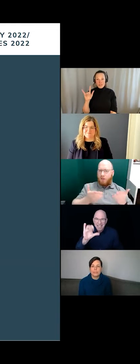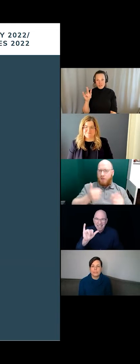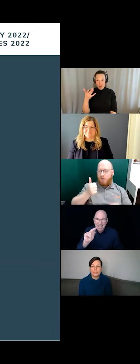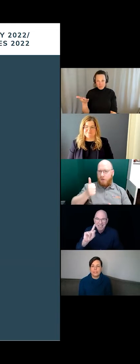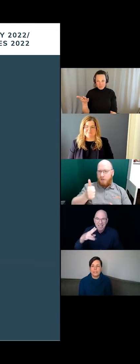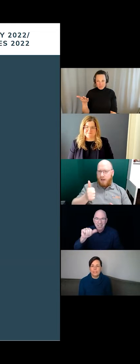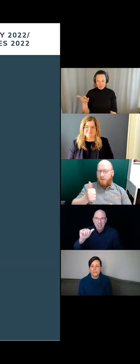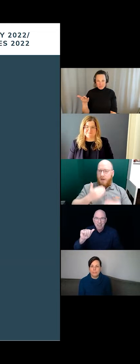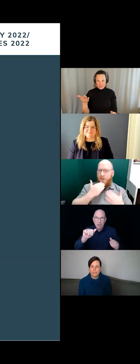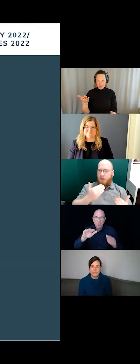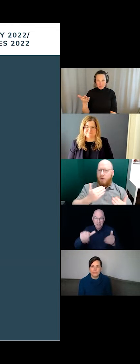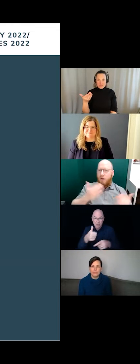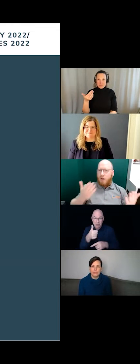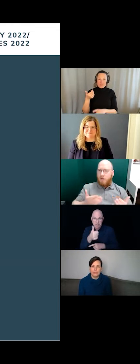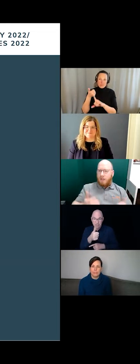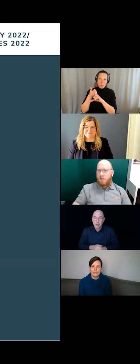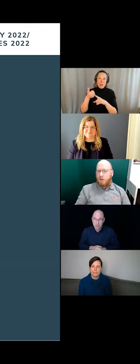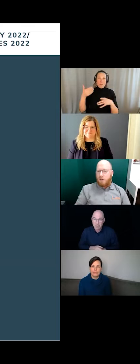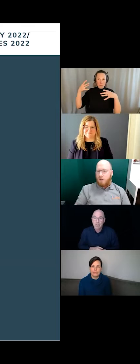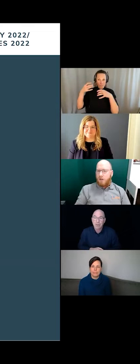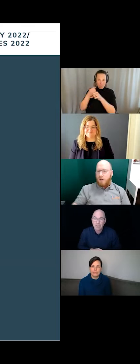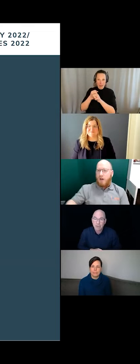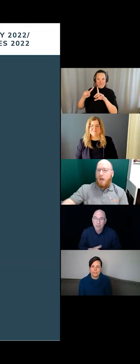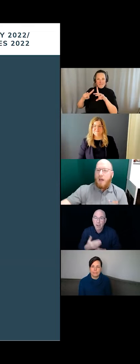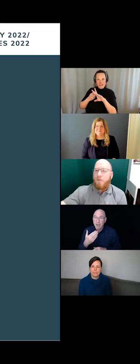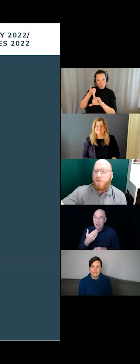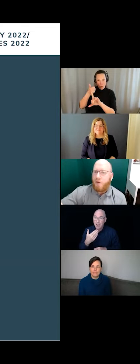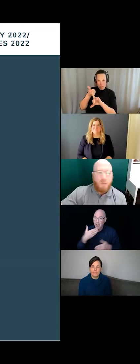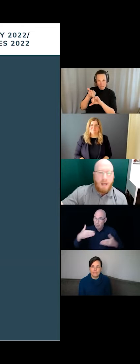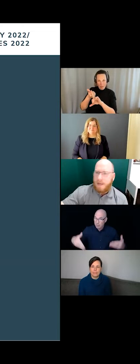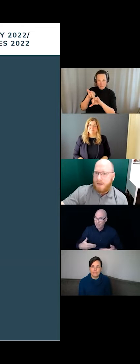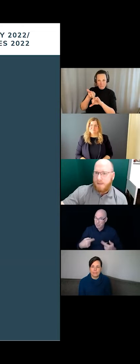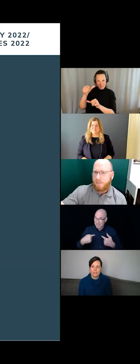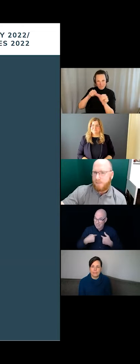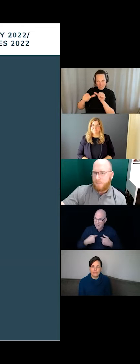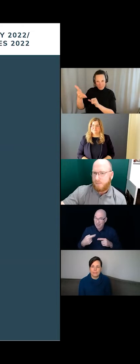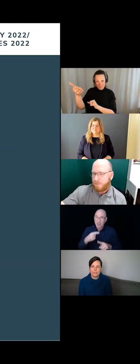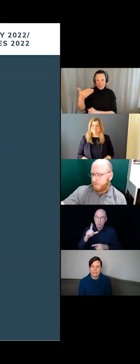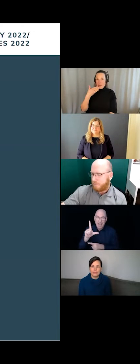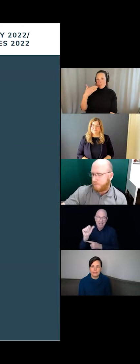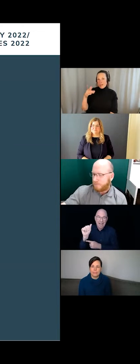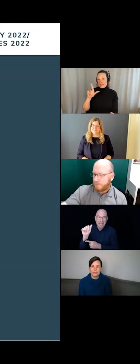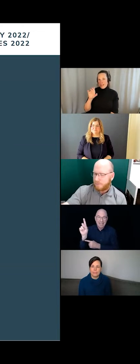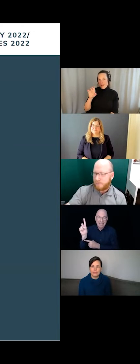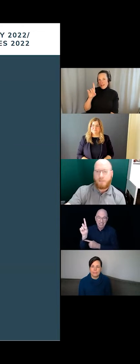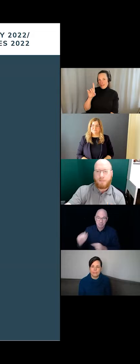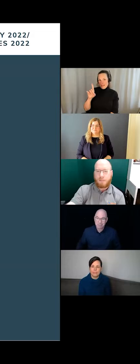Et je vais passer maintenant à Cynthia pour une brève introduction pour elle-même. Et merci pour